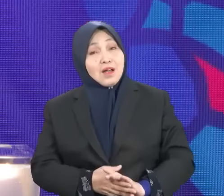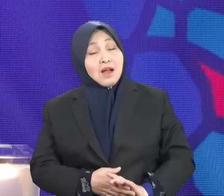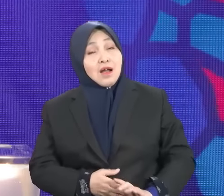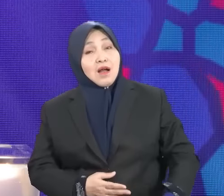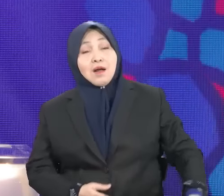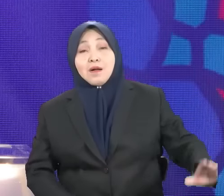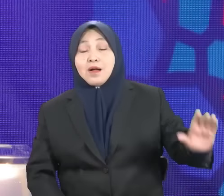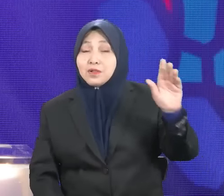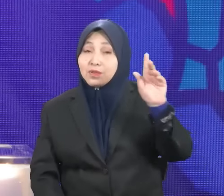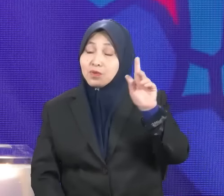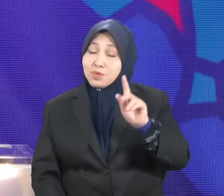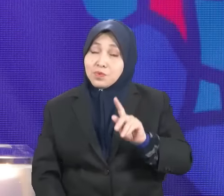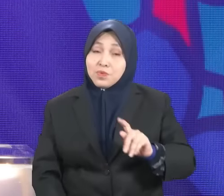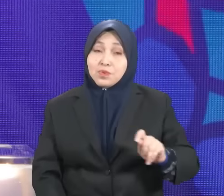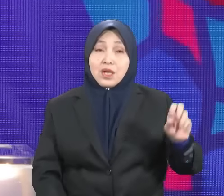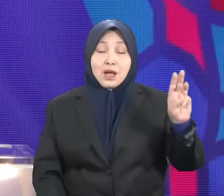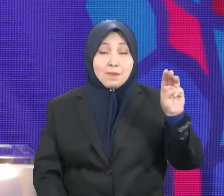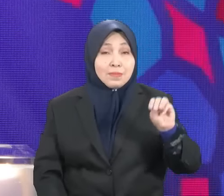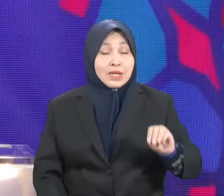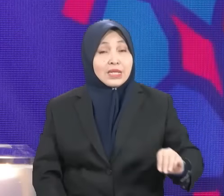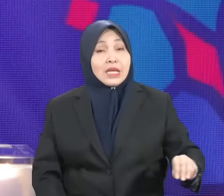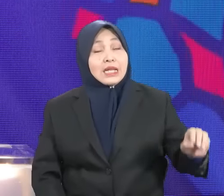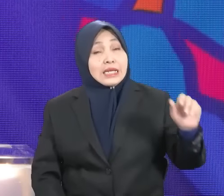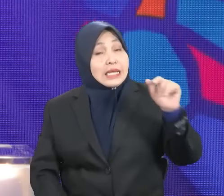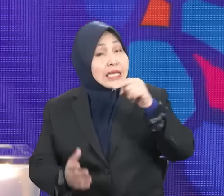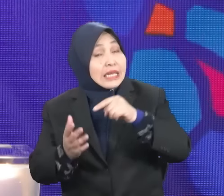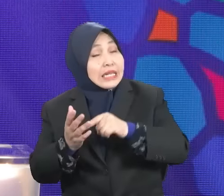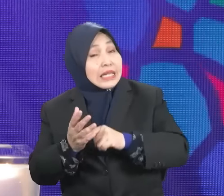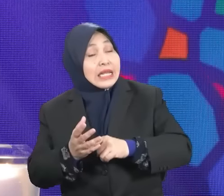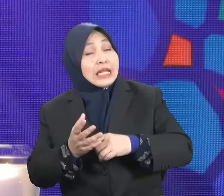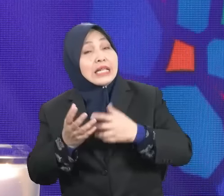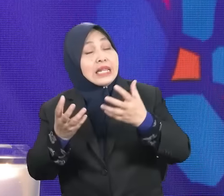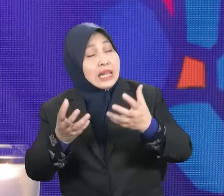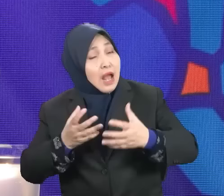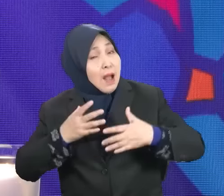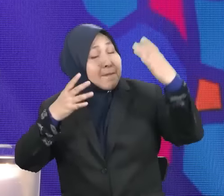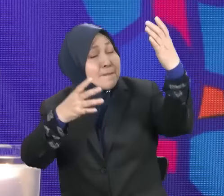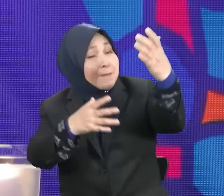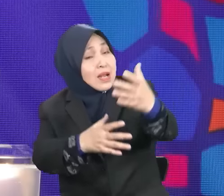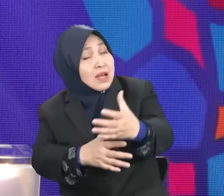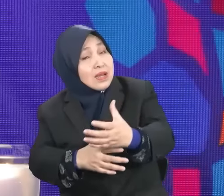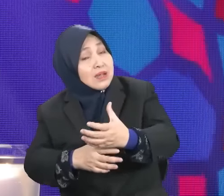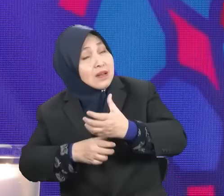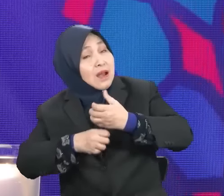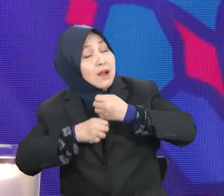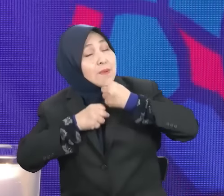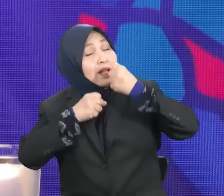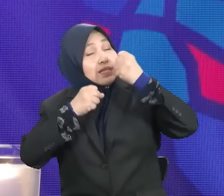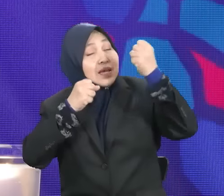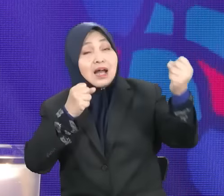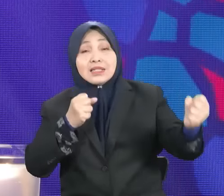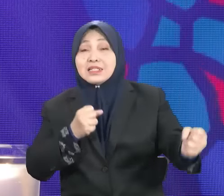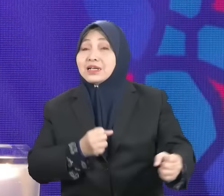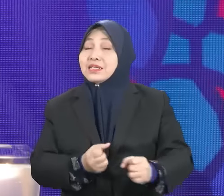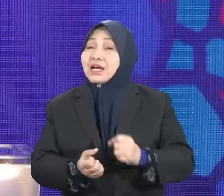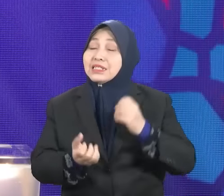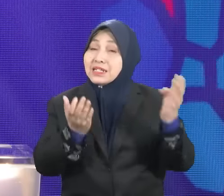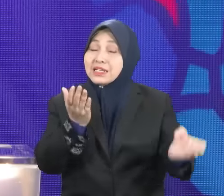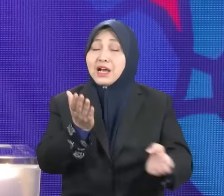suraqah mengejar ingin merebut Dinar yang dijanjikan